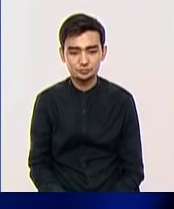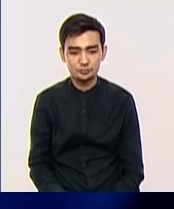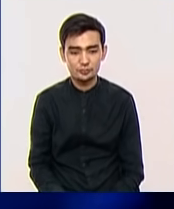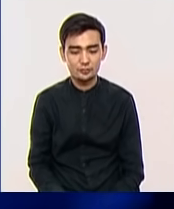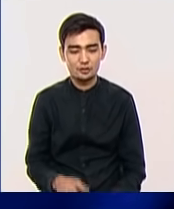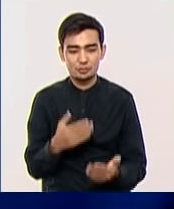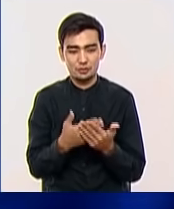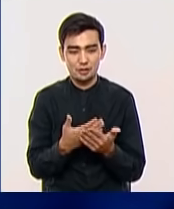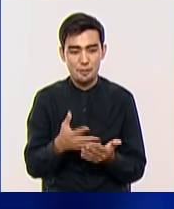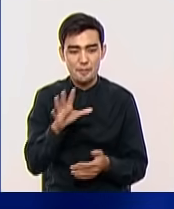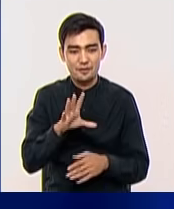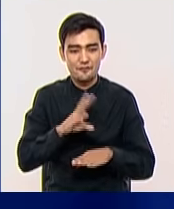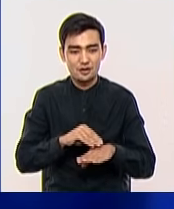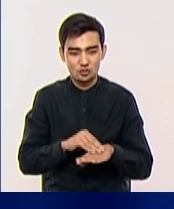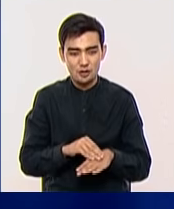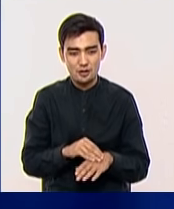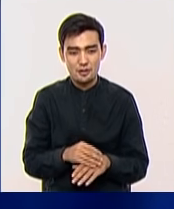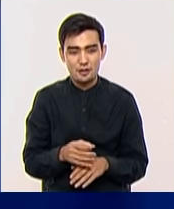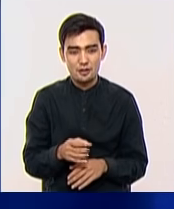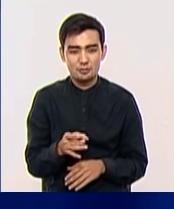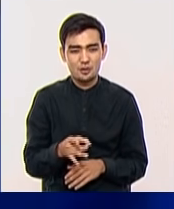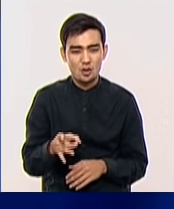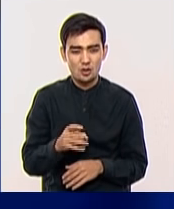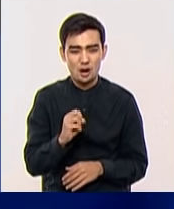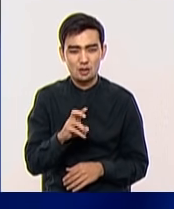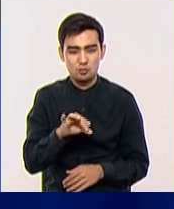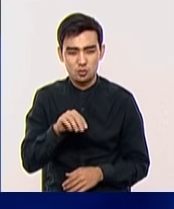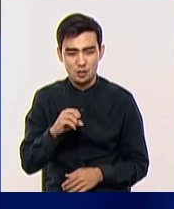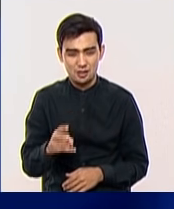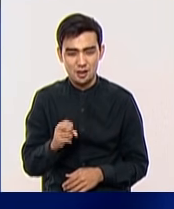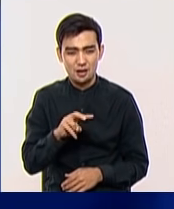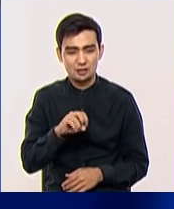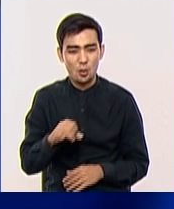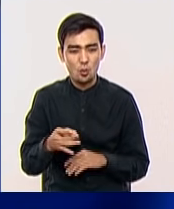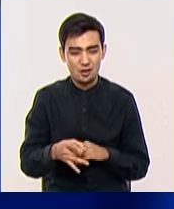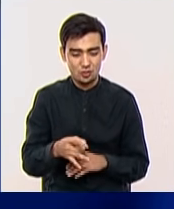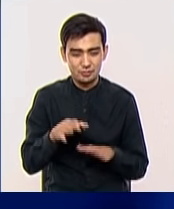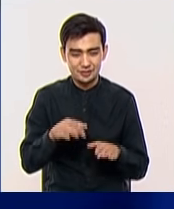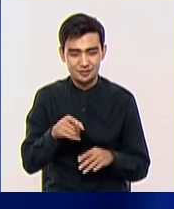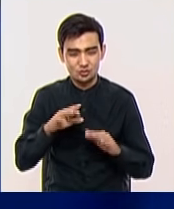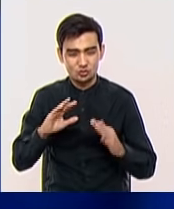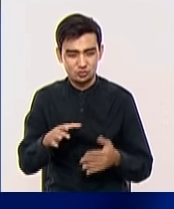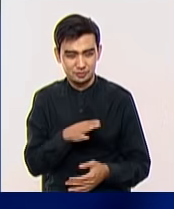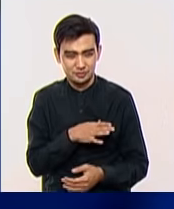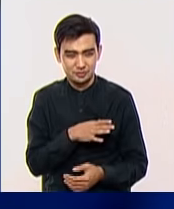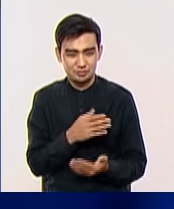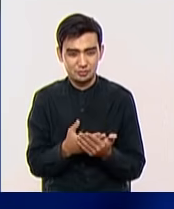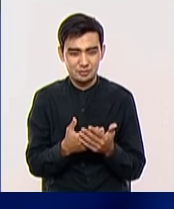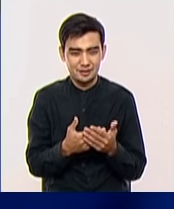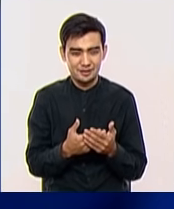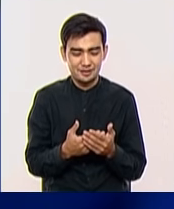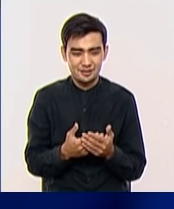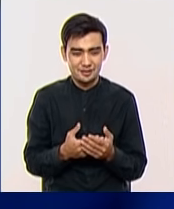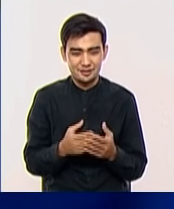Наталья, примерно в 5 вечера в микрорайоне Акбулак в Алатауском районе все это произошло. К семье